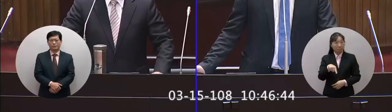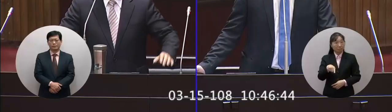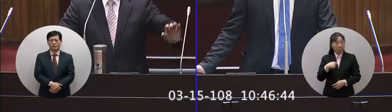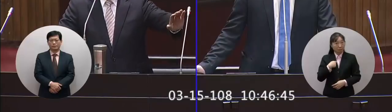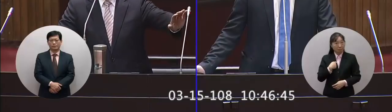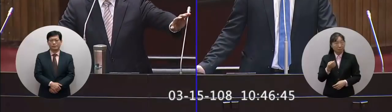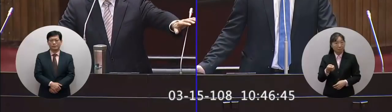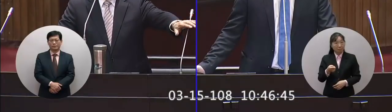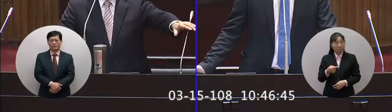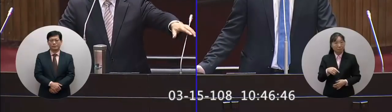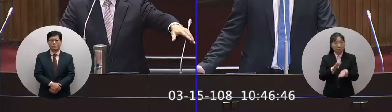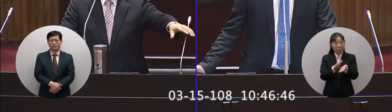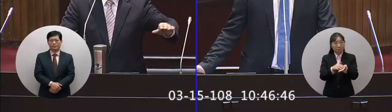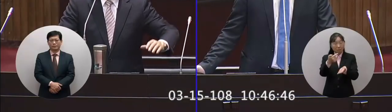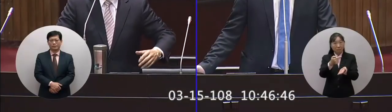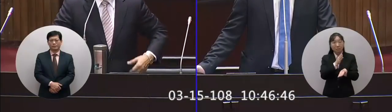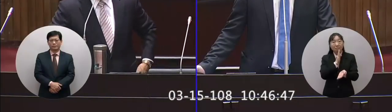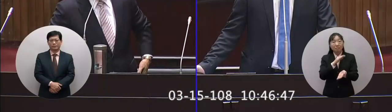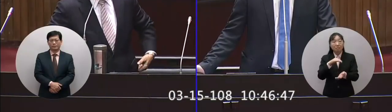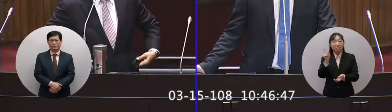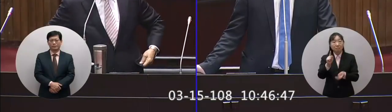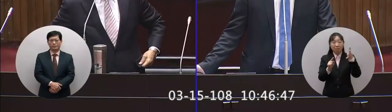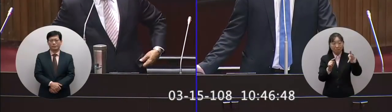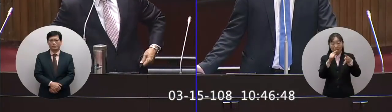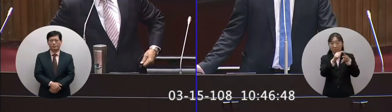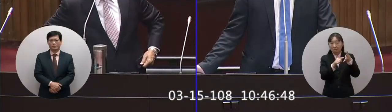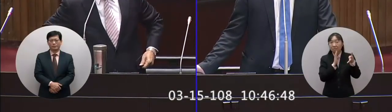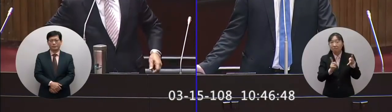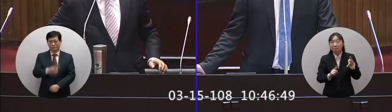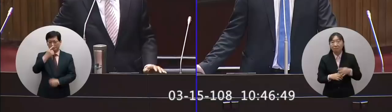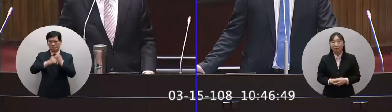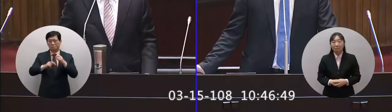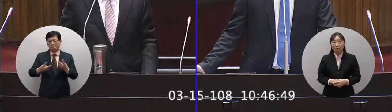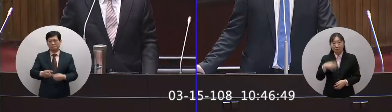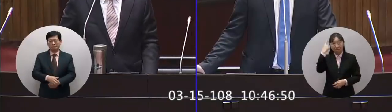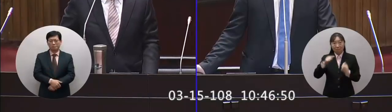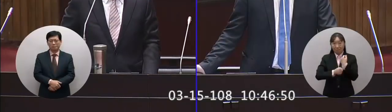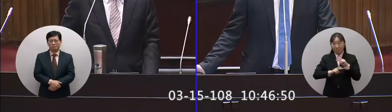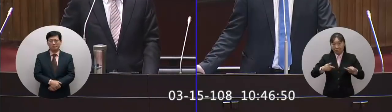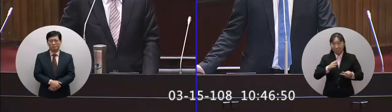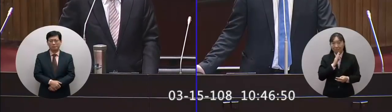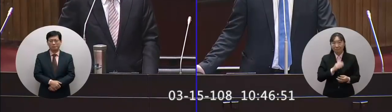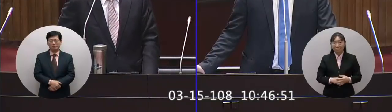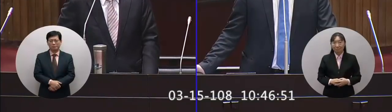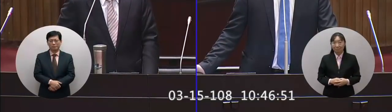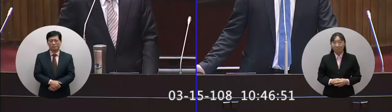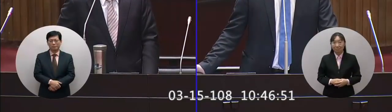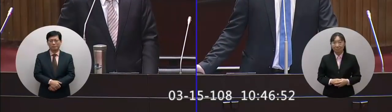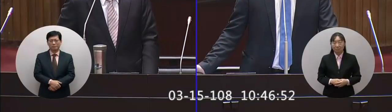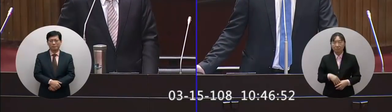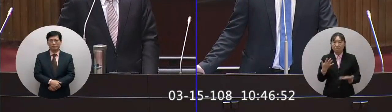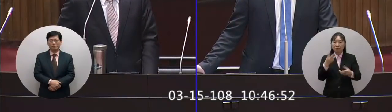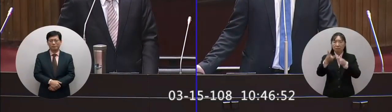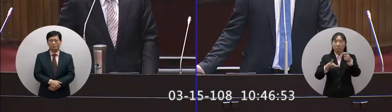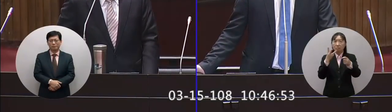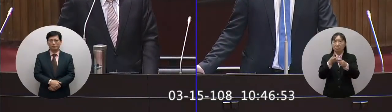知不知道获得掌声最大的是哪4个字？ 司法改革。 司法改革，几乎